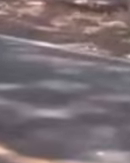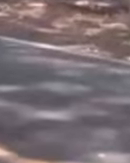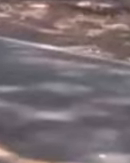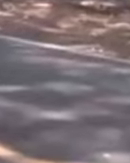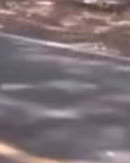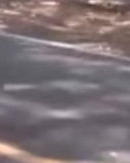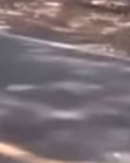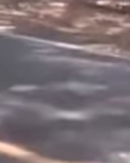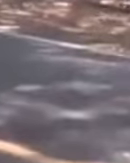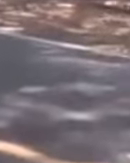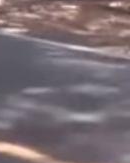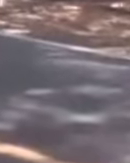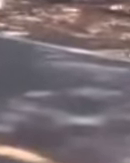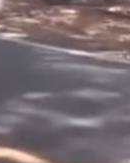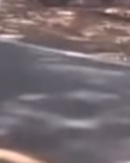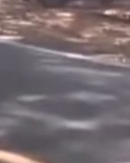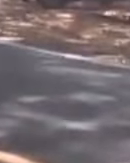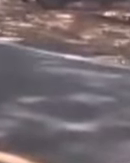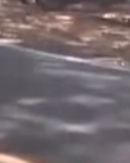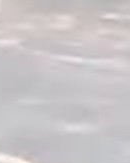melalui Kemendikbudristek.